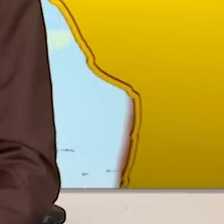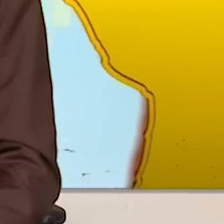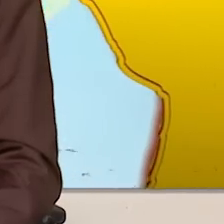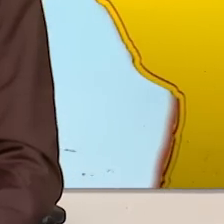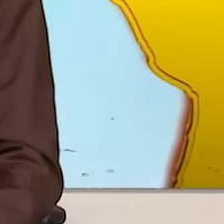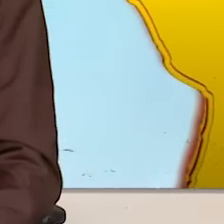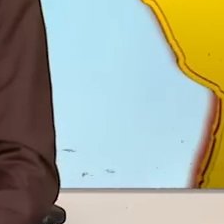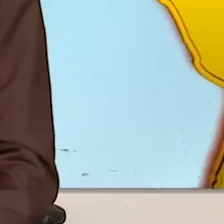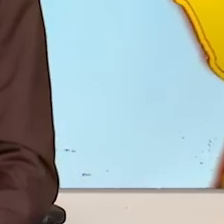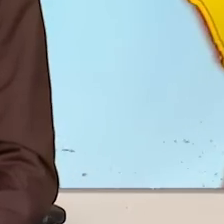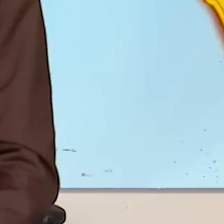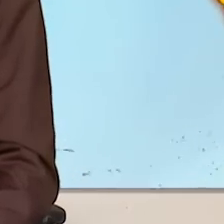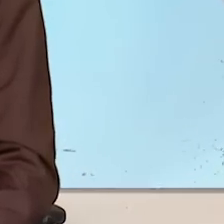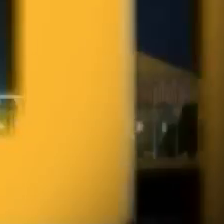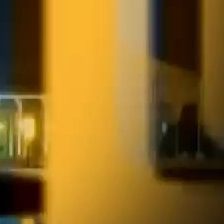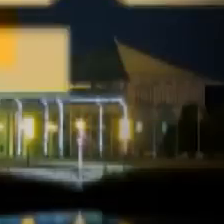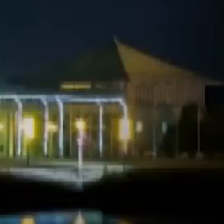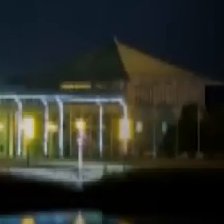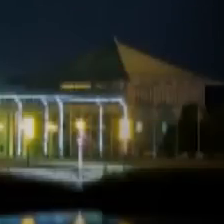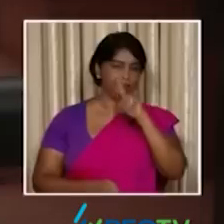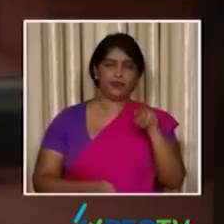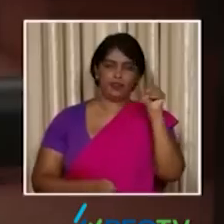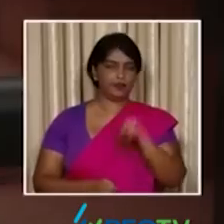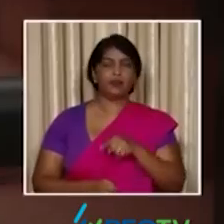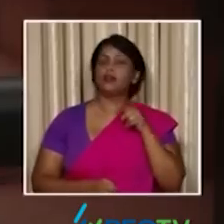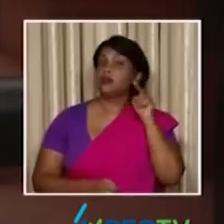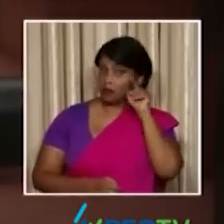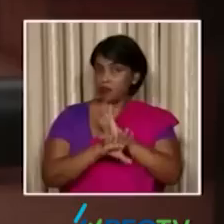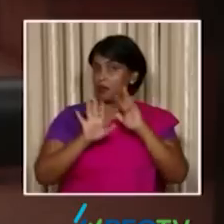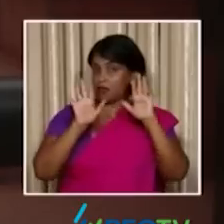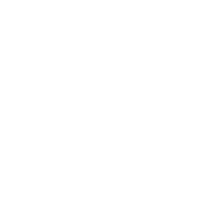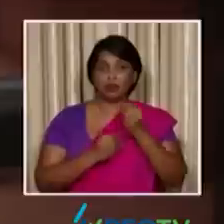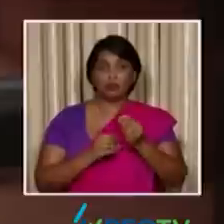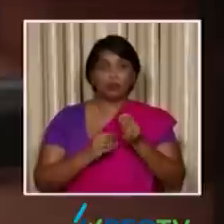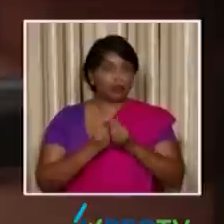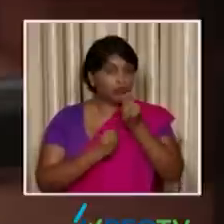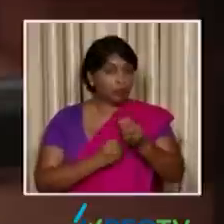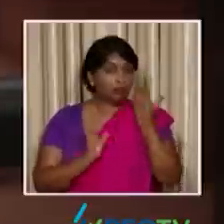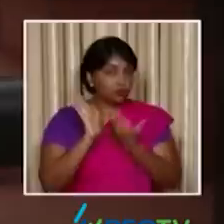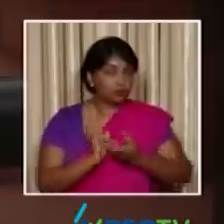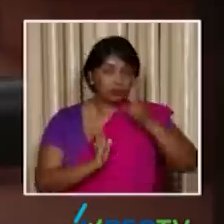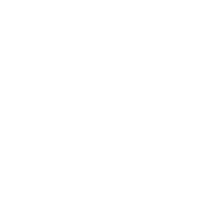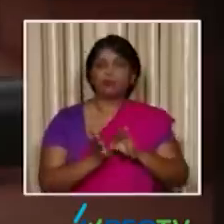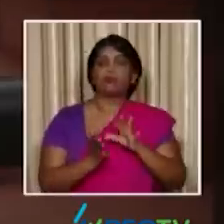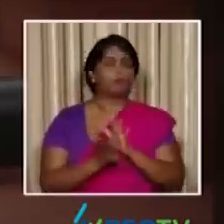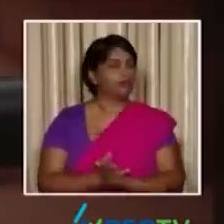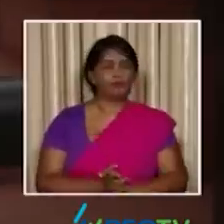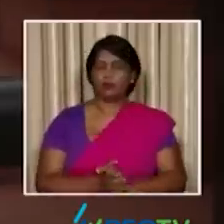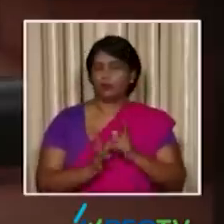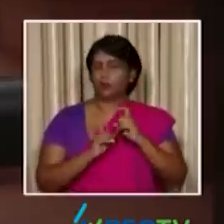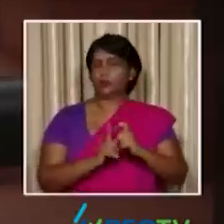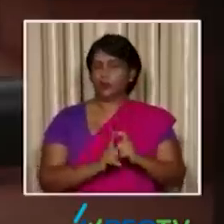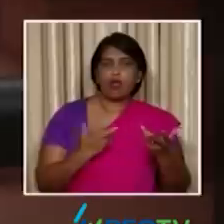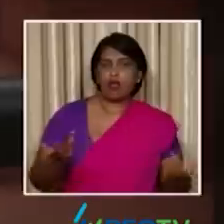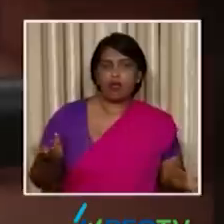ඊයේ පාර්ලිමේන්තුවේ පළමු අදහස් දැන් ඔබතුමා පහුගේ 9 වෙනිදා දෙන ලදේ පූර්වාදර්ශ නියෝගය ඉතාමත් බරපතල තත්ත්වයක්